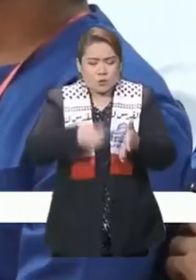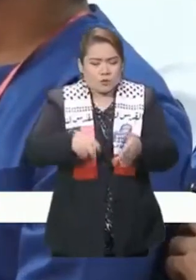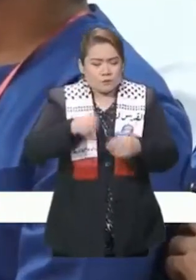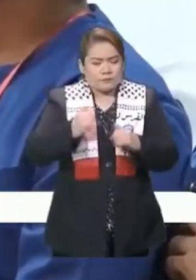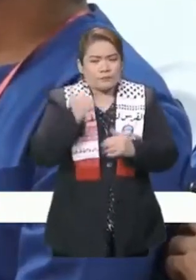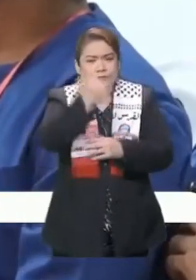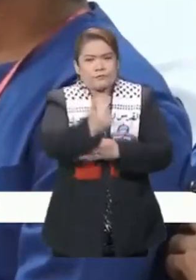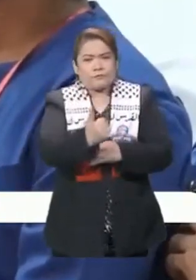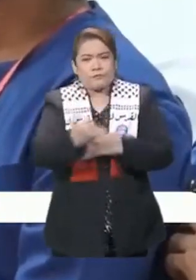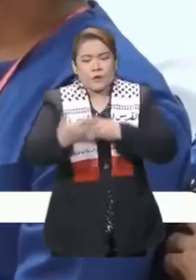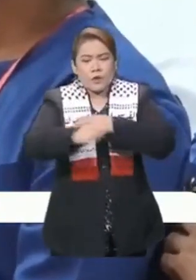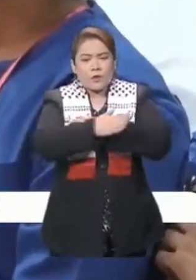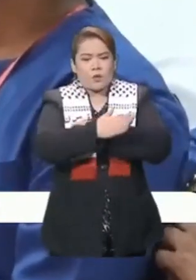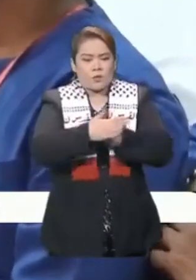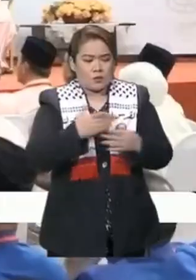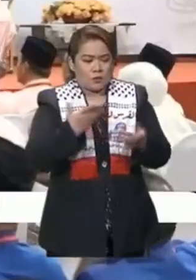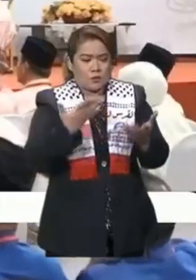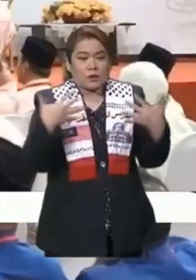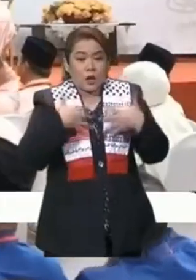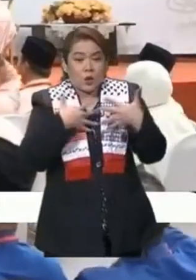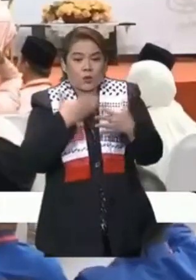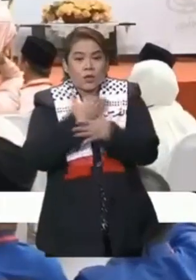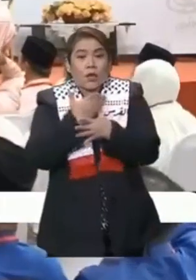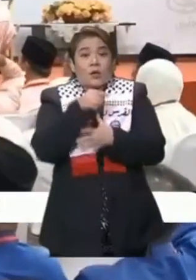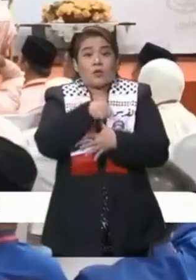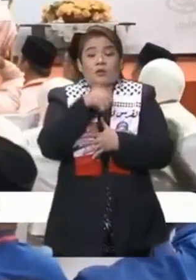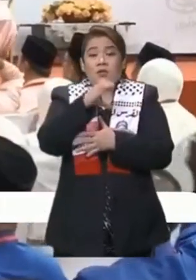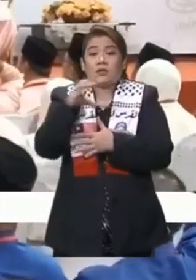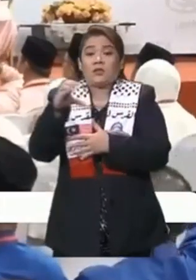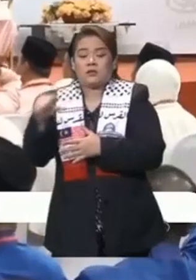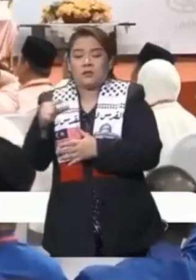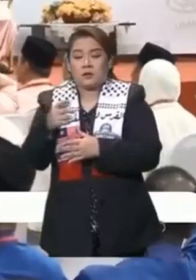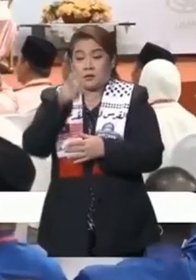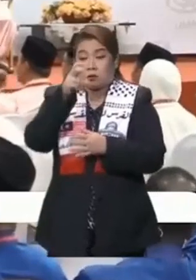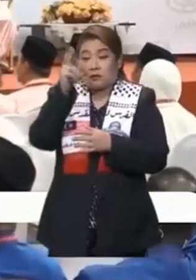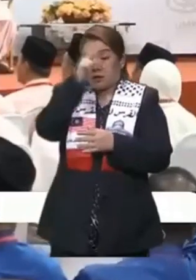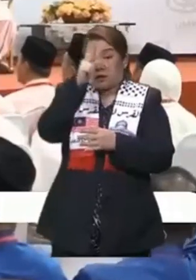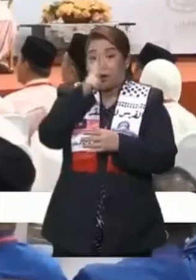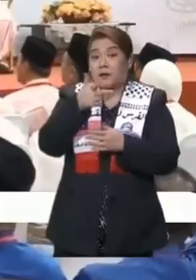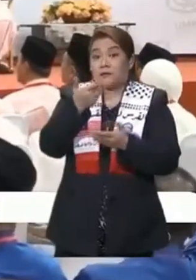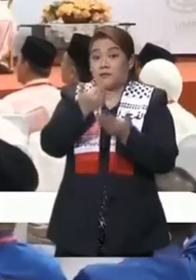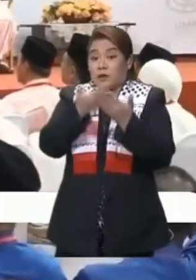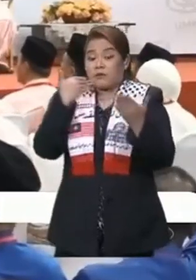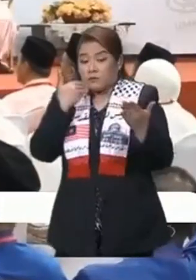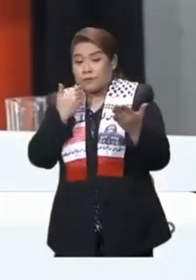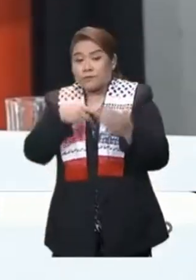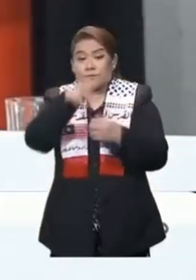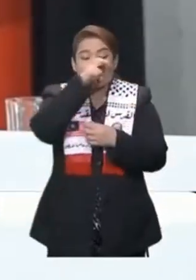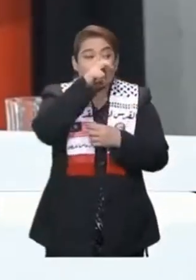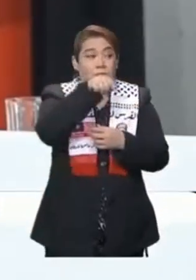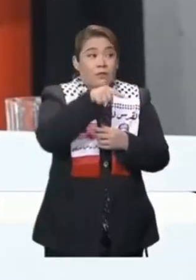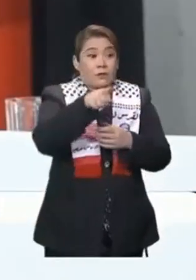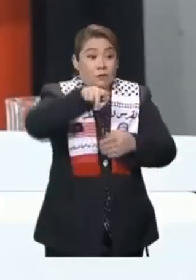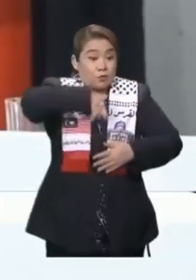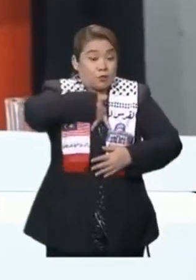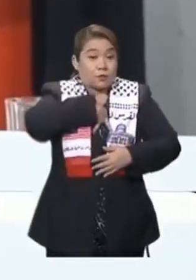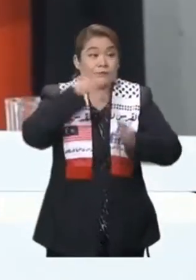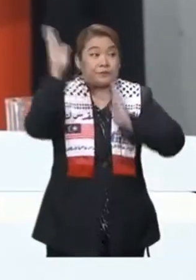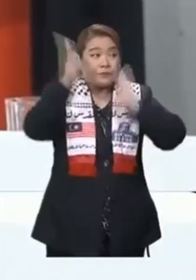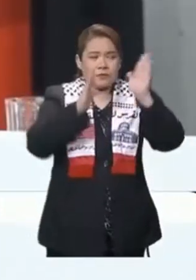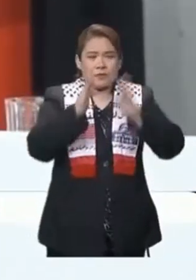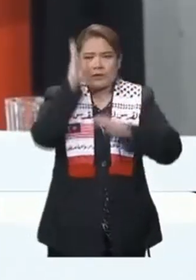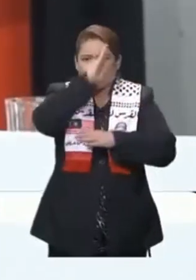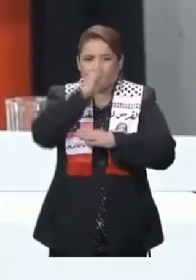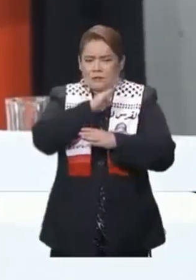kerana khuatir diganggu CCG. Kerajaan sebelum ini menegaskan Beting Patinggi Ali adalah milik Malaysia dan tidak